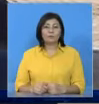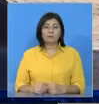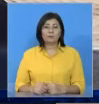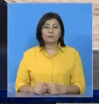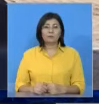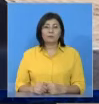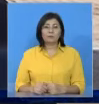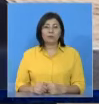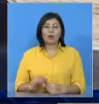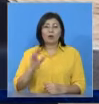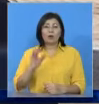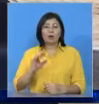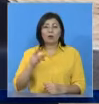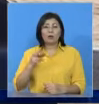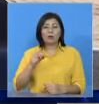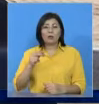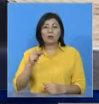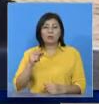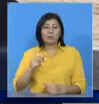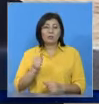качелі түрінде жасалынып орнатылады,